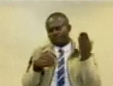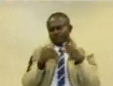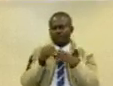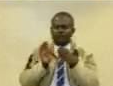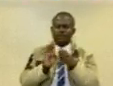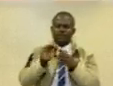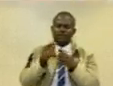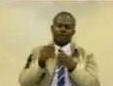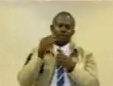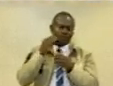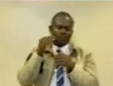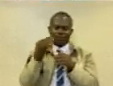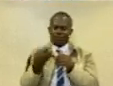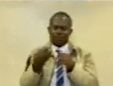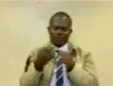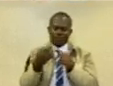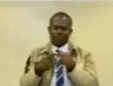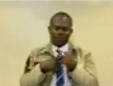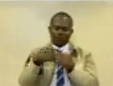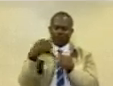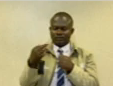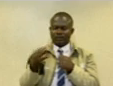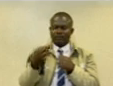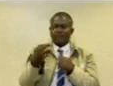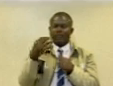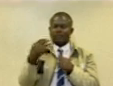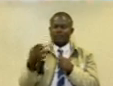miliyoni 363,463